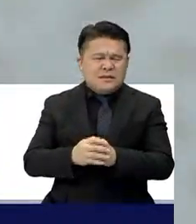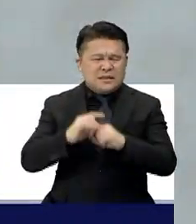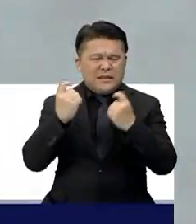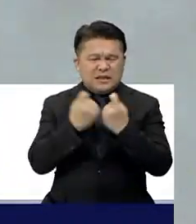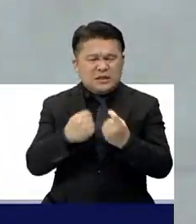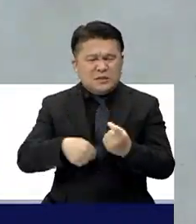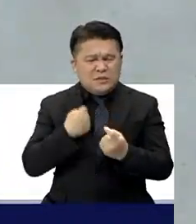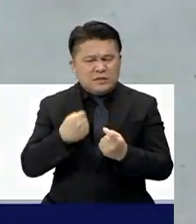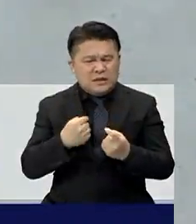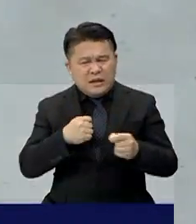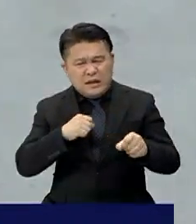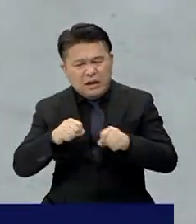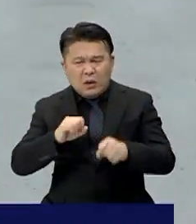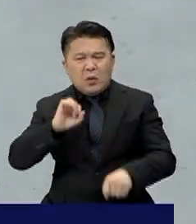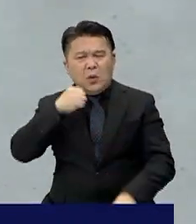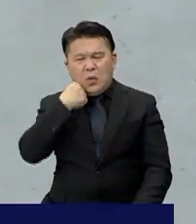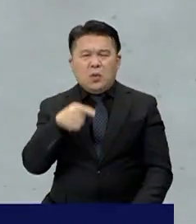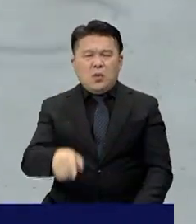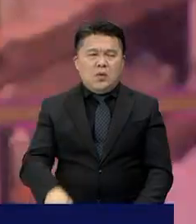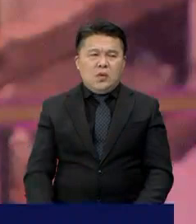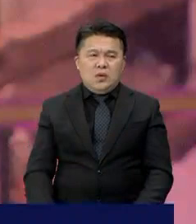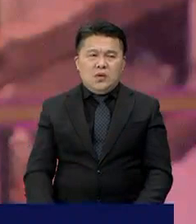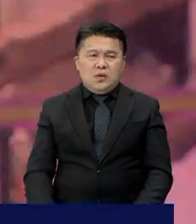가기엔 벅찬 것이 현실이기도 합니다.